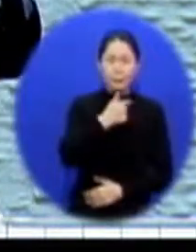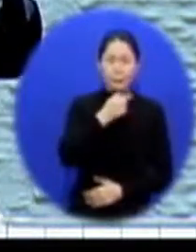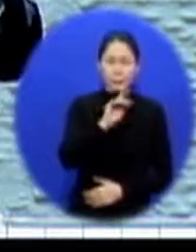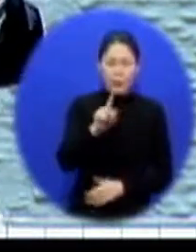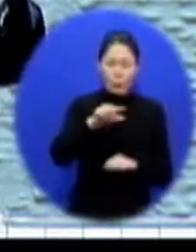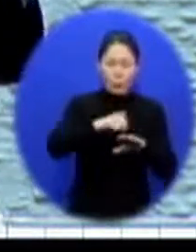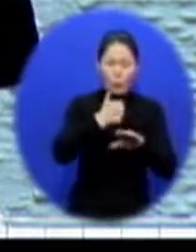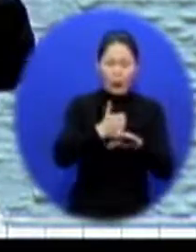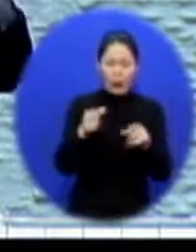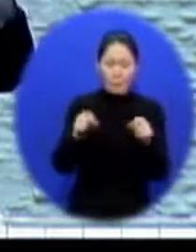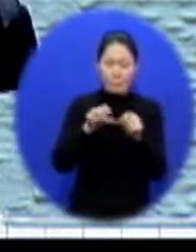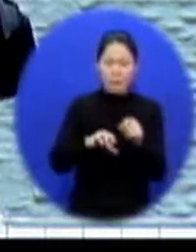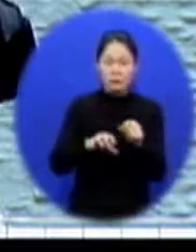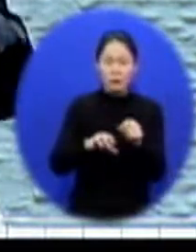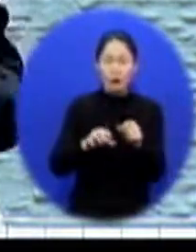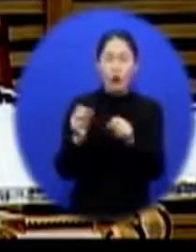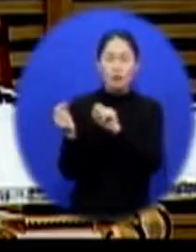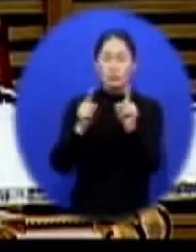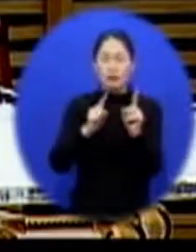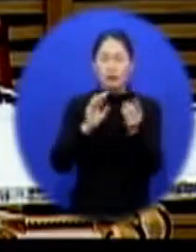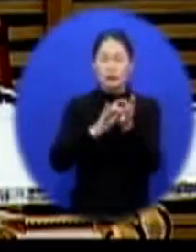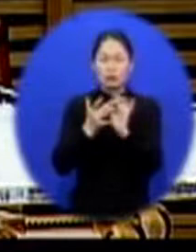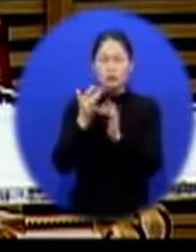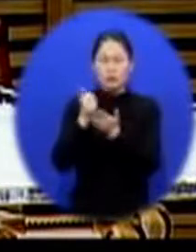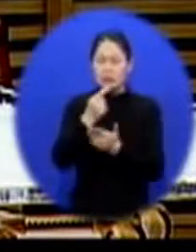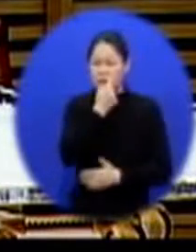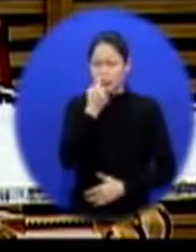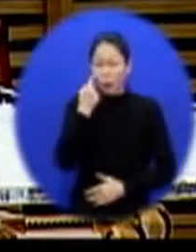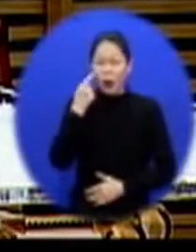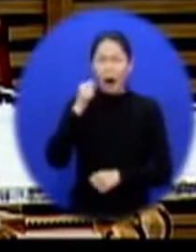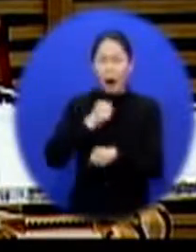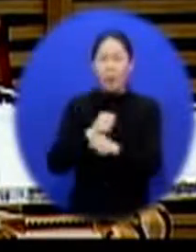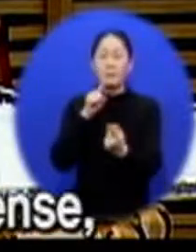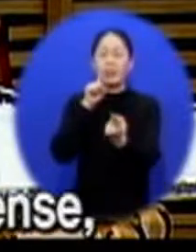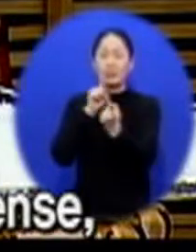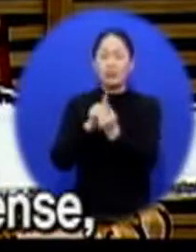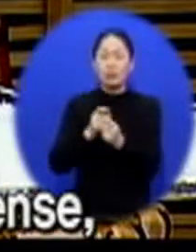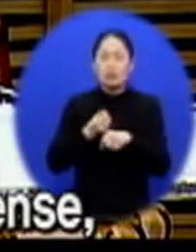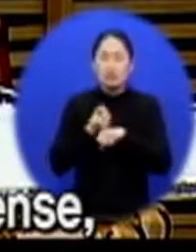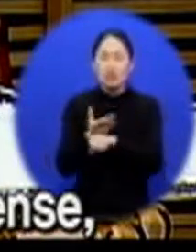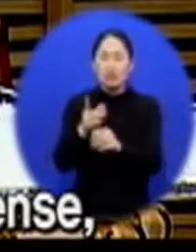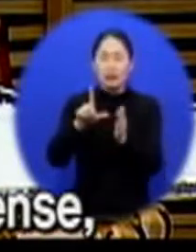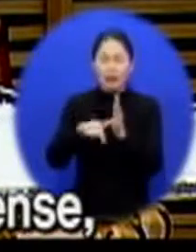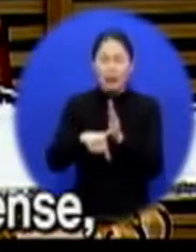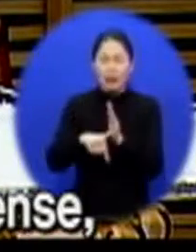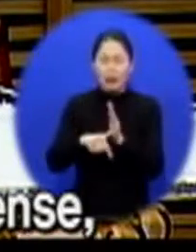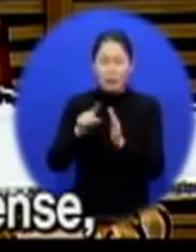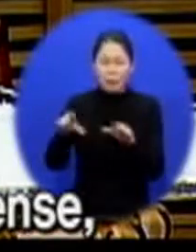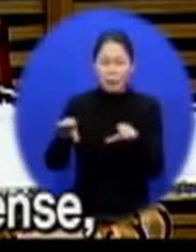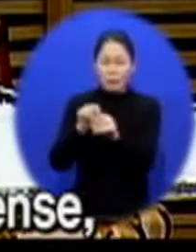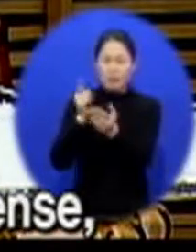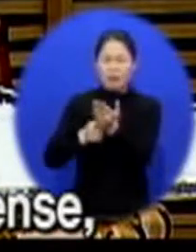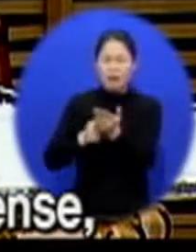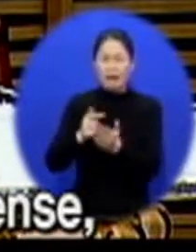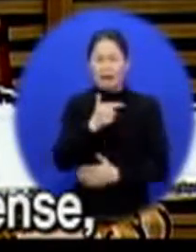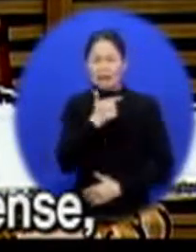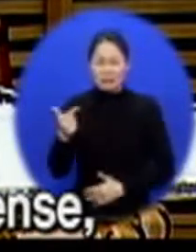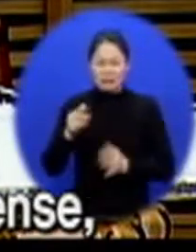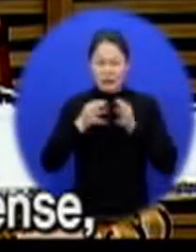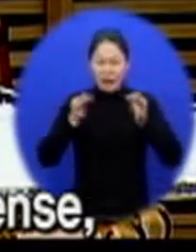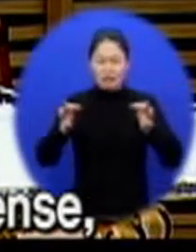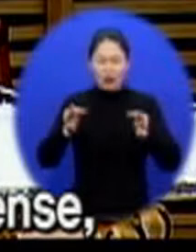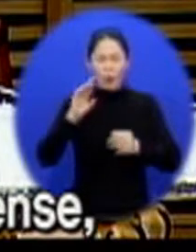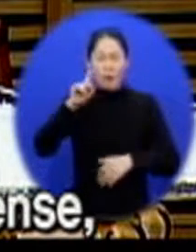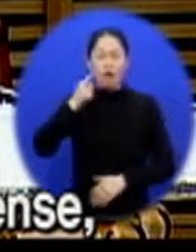증거 하고 그 부활하신 예수님을 만났다고 전할 때에 그 때 배 소도 가 크게 소리 내어 이럴때